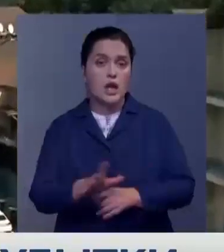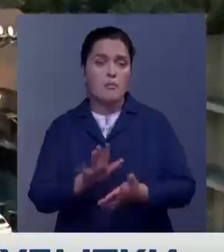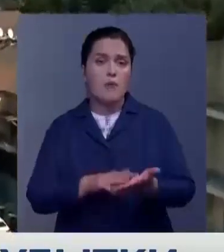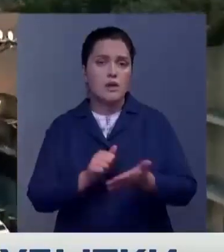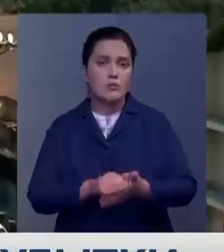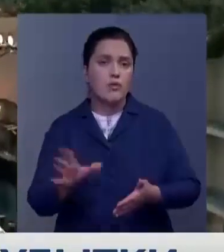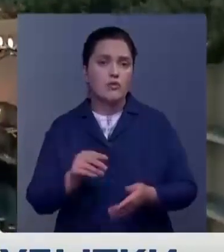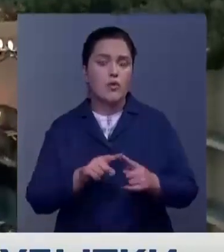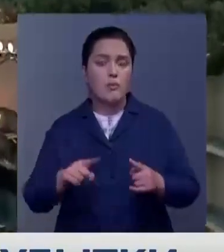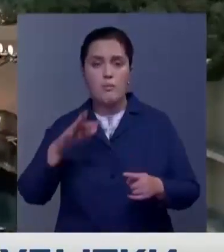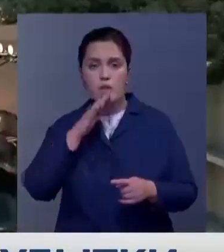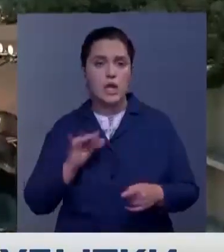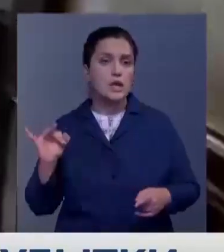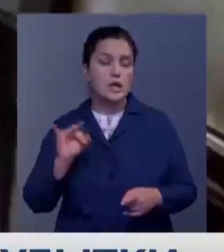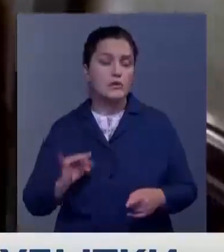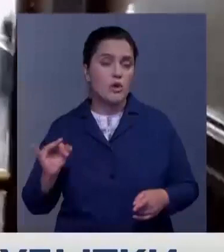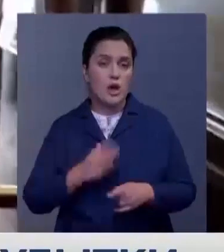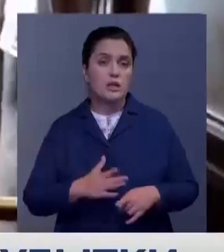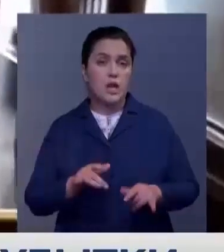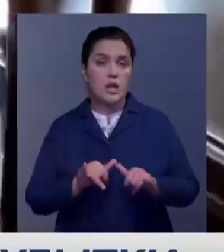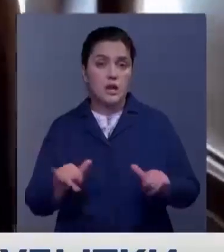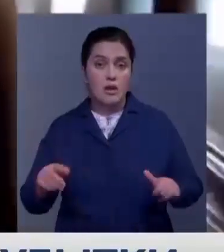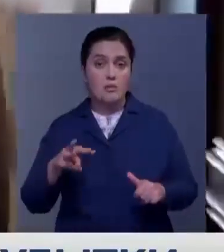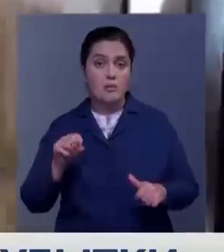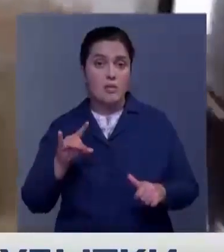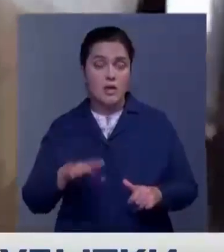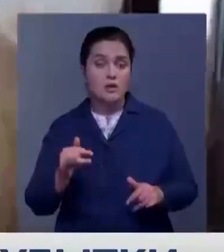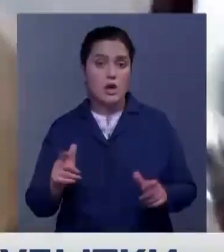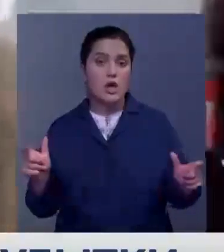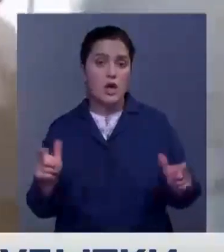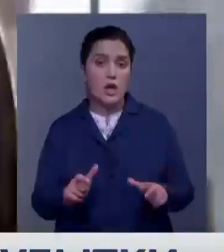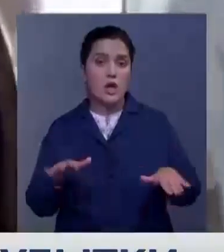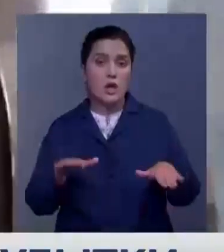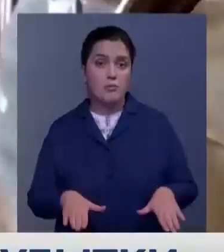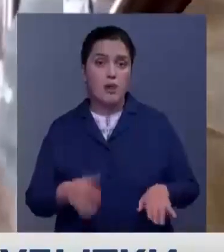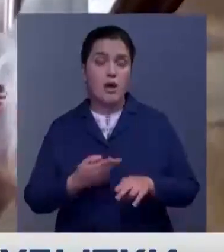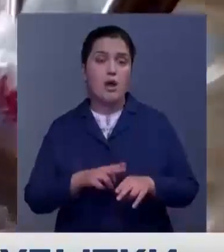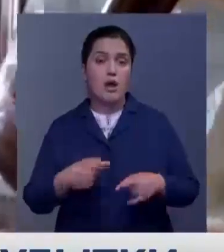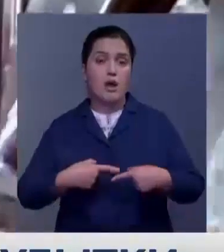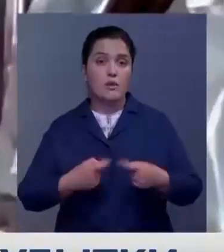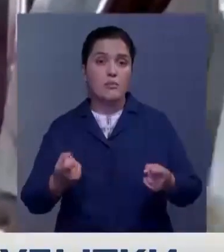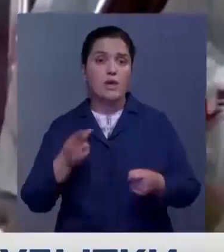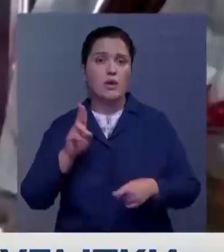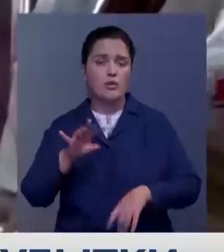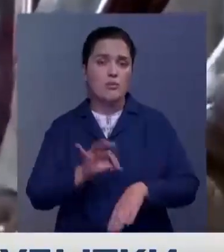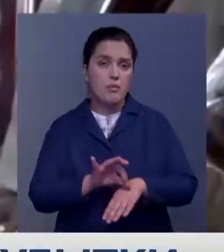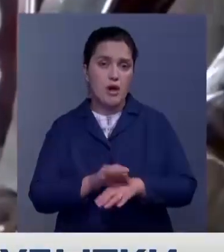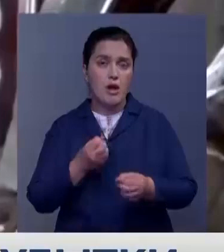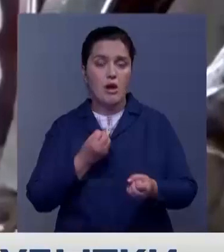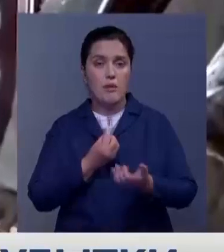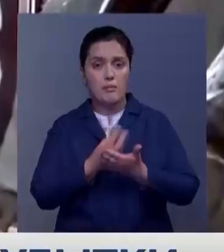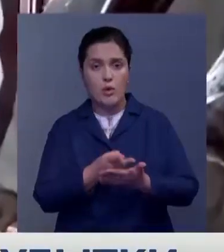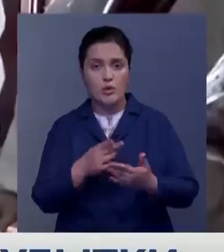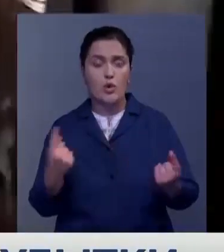историю развития. Власти страны, начиная с марта, организовали здесь карантинную зону на базе ряда отелей для носителей коронавируса с